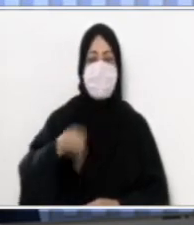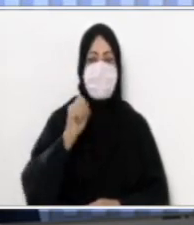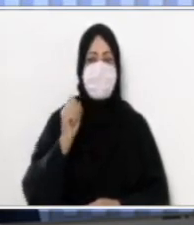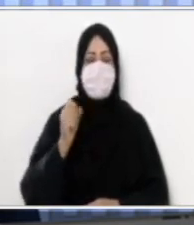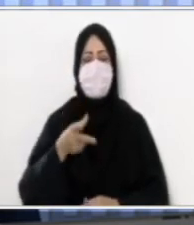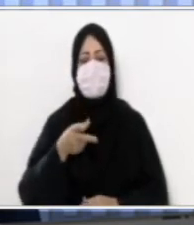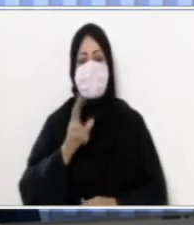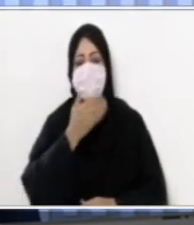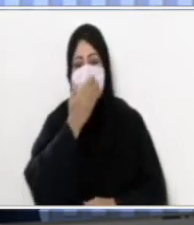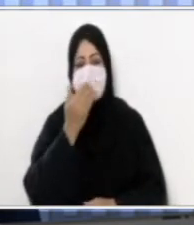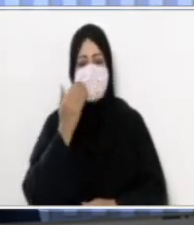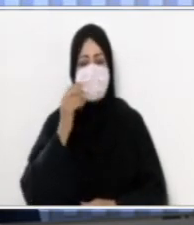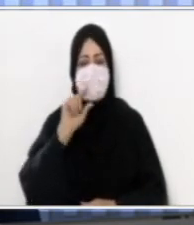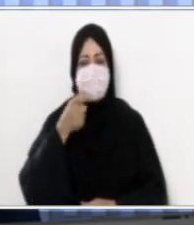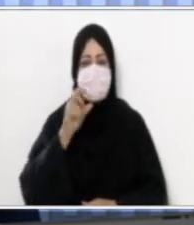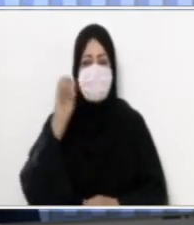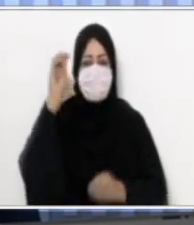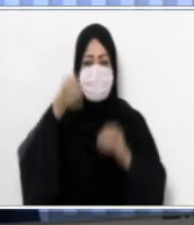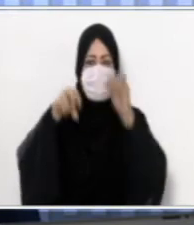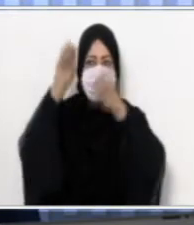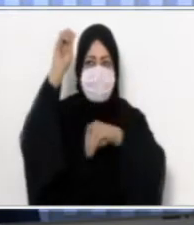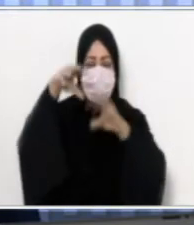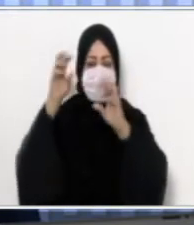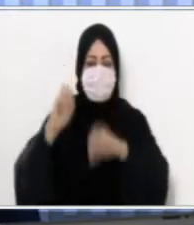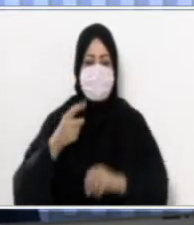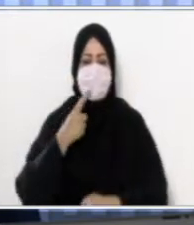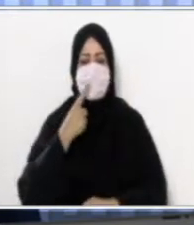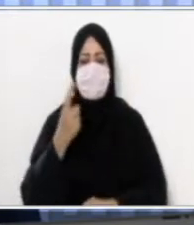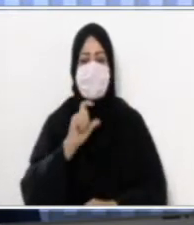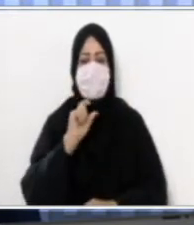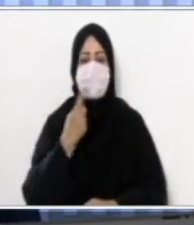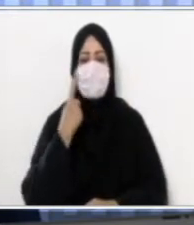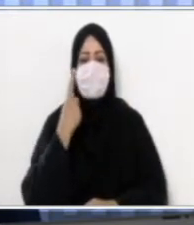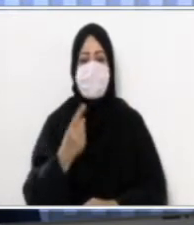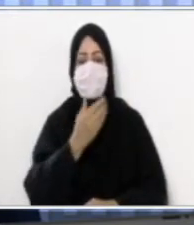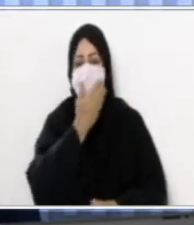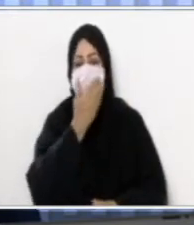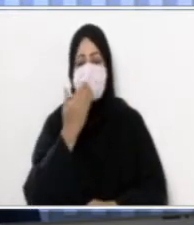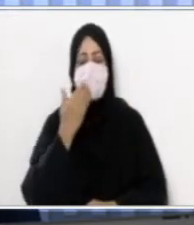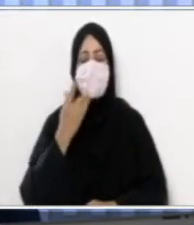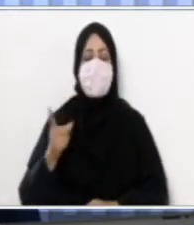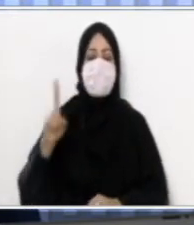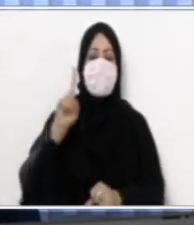السنة شهرا هو رمضان الذي هو سيد الشهور وأفضلها.